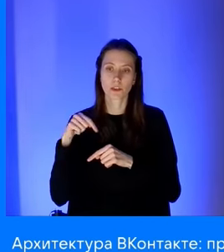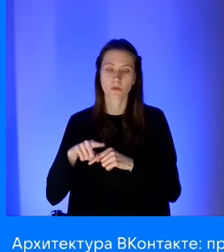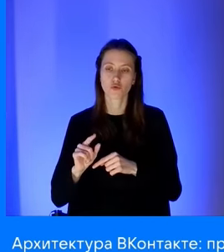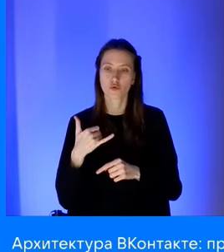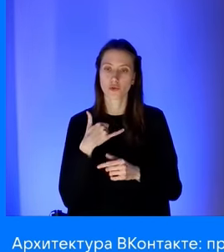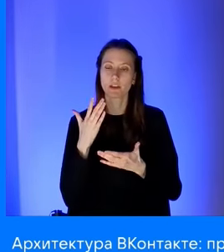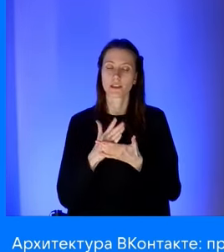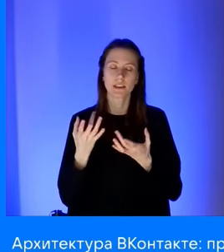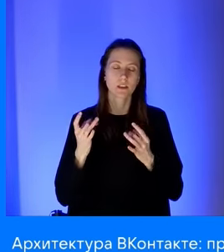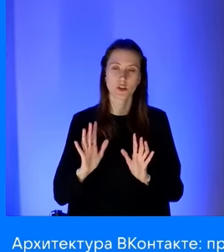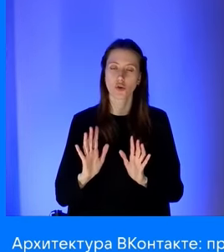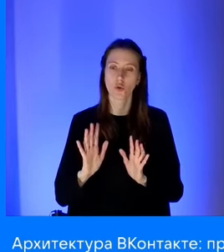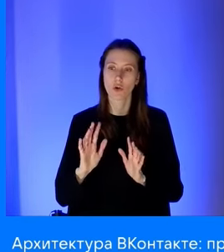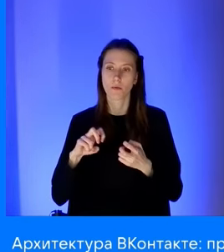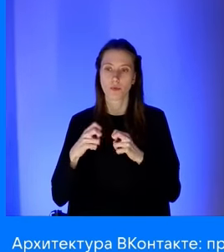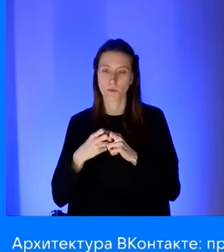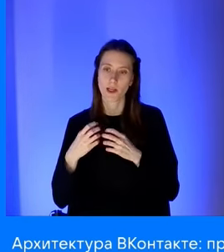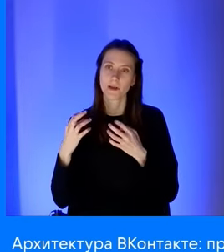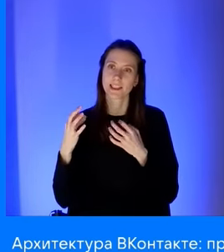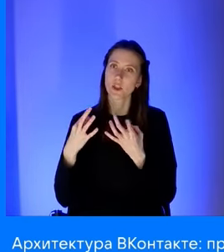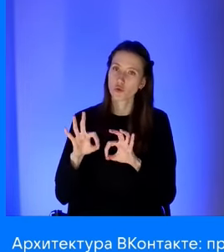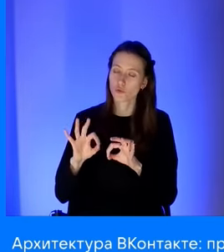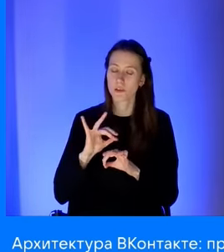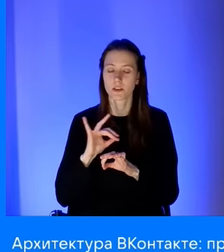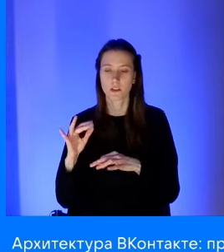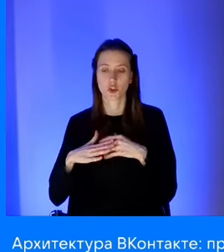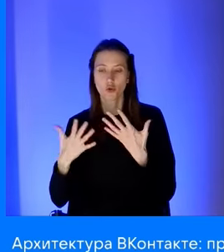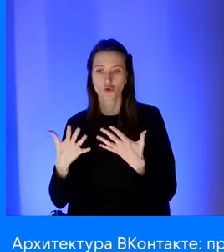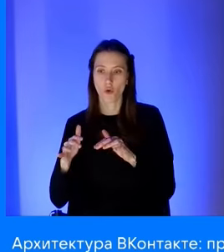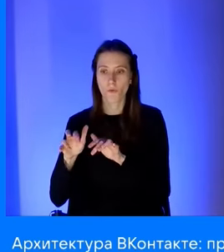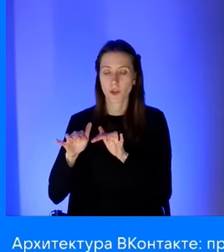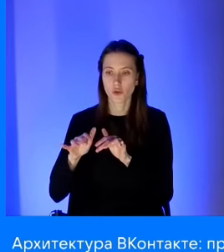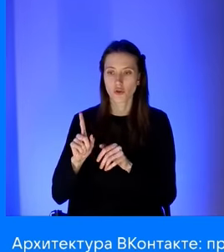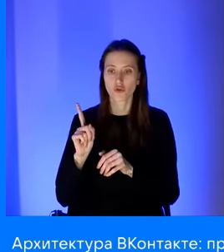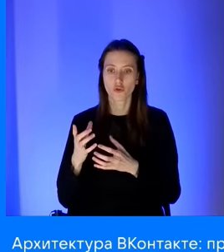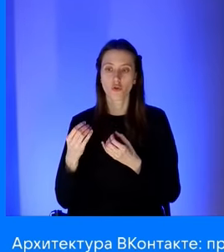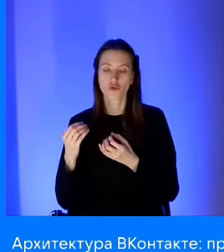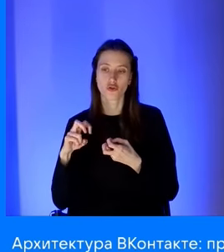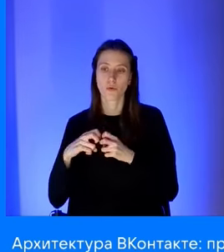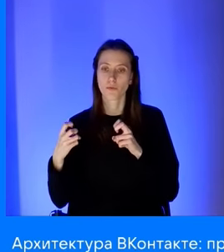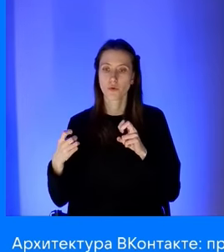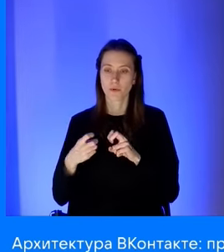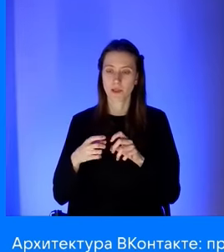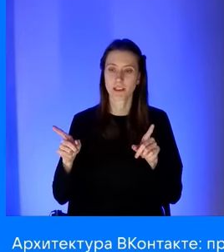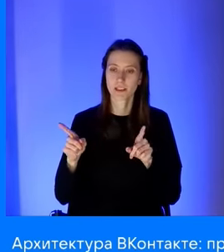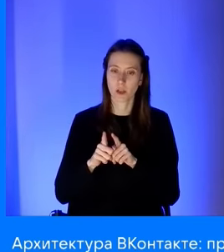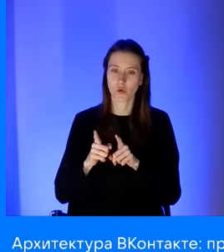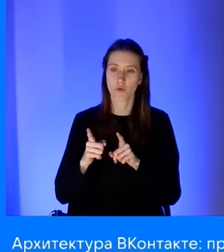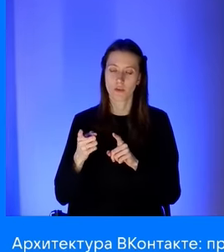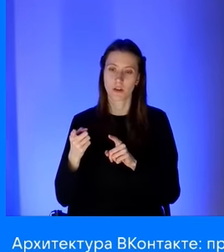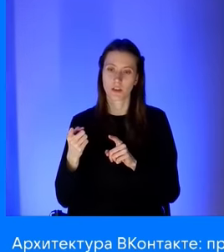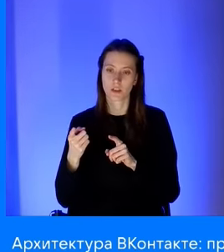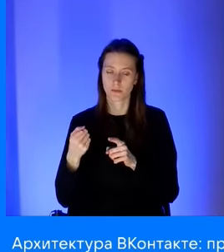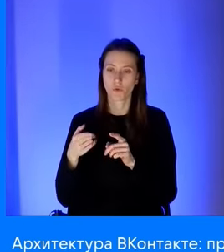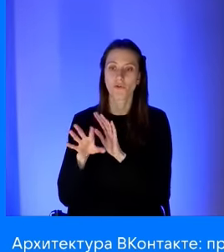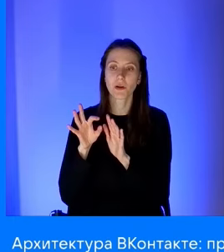только проблема недоступности и ручного переключения но и проблема некон систентки ролей